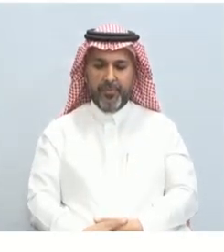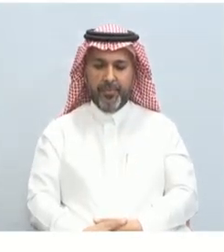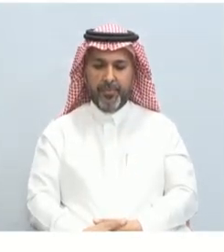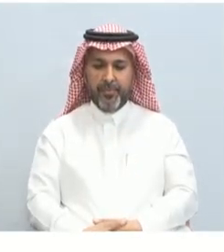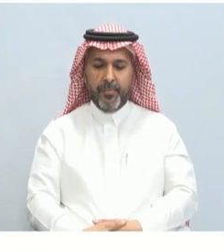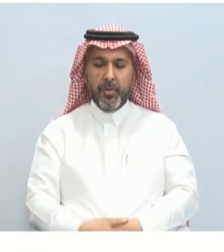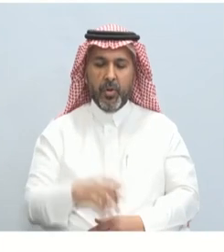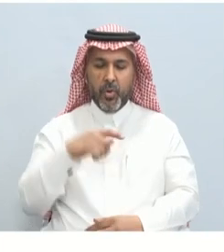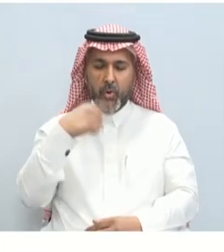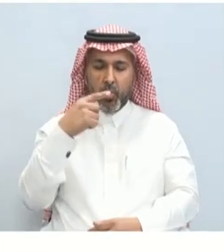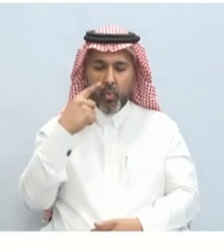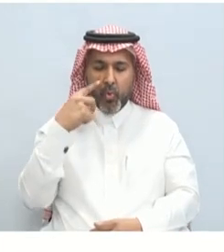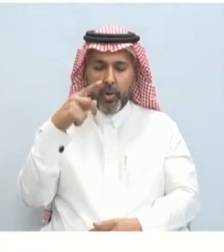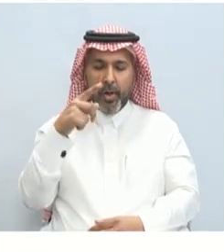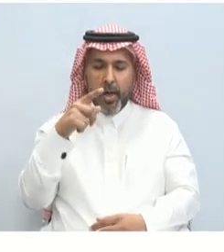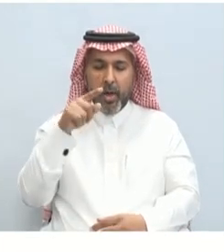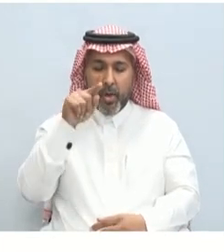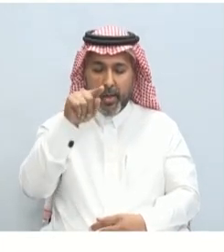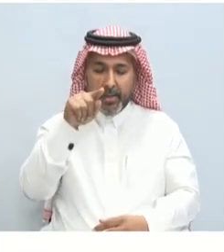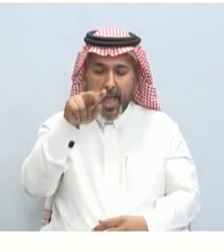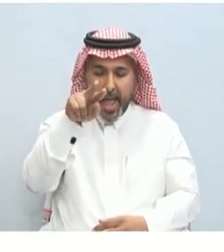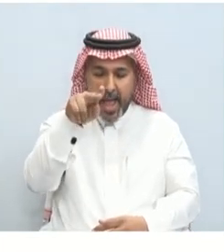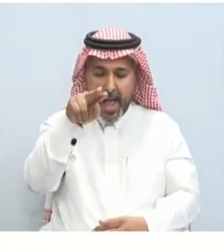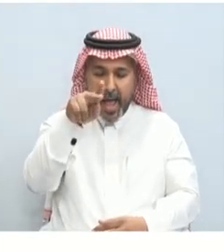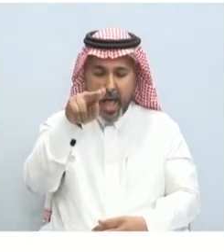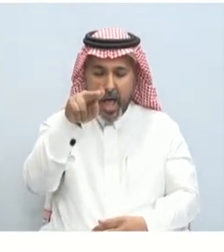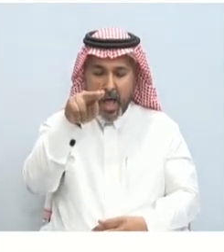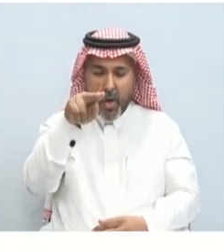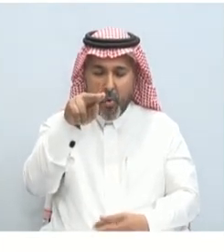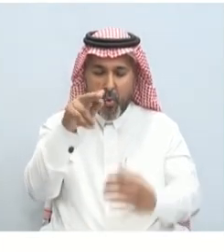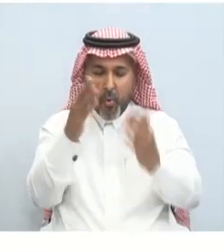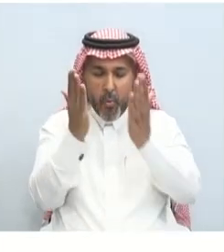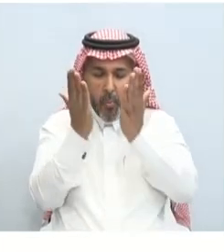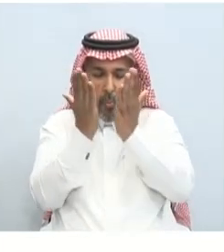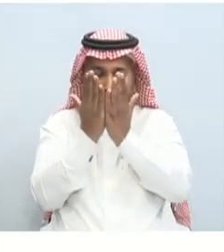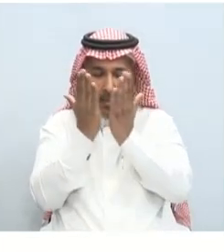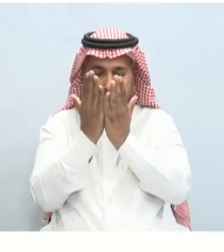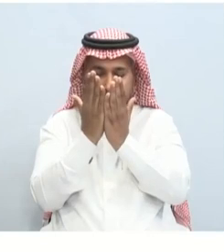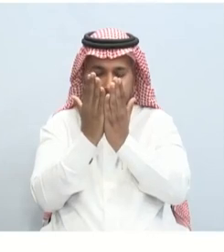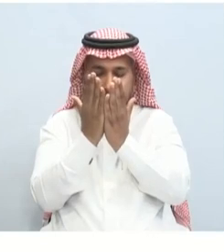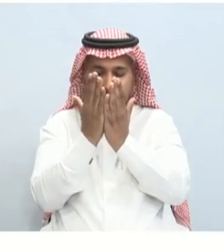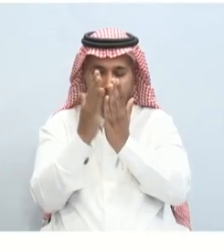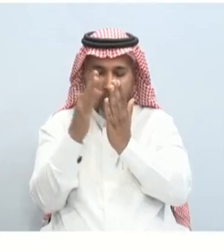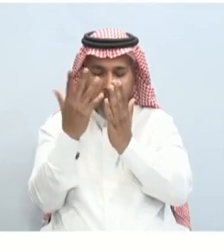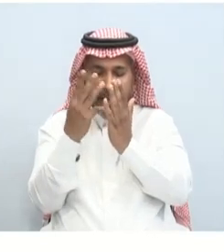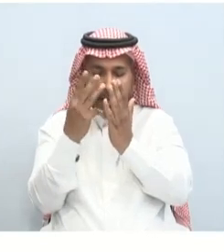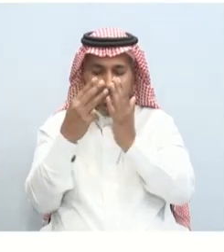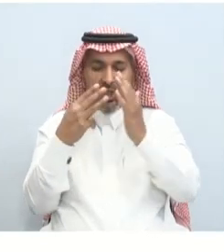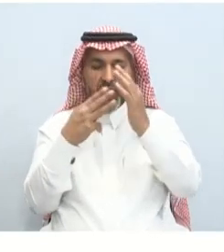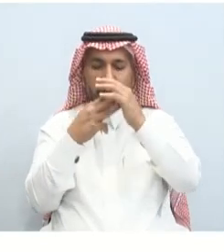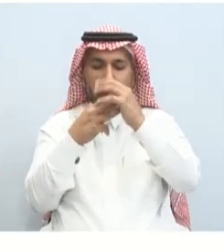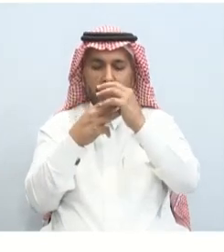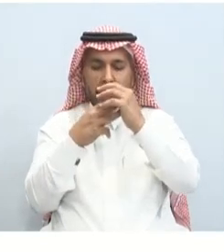يقول شخص اما اما اما اما ان يكون شقيقك شقيقك